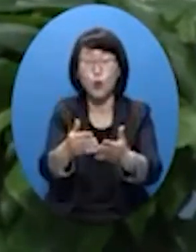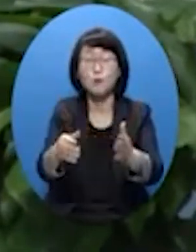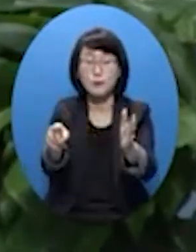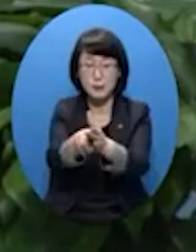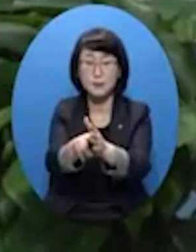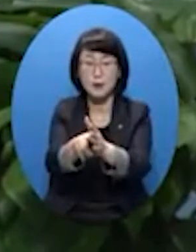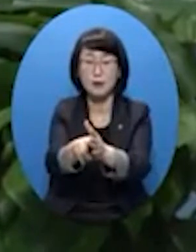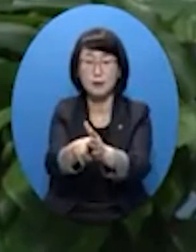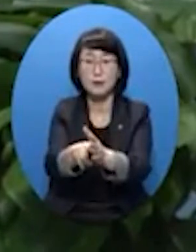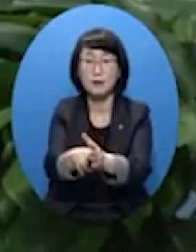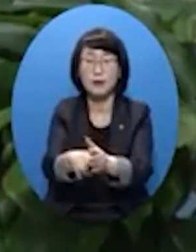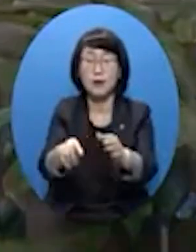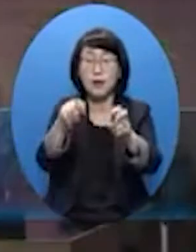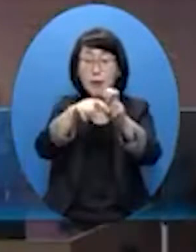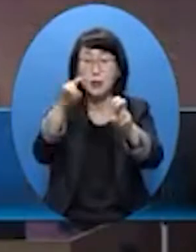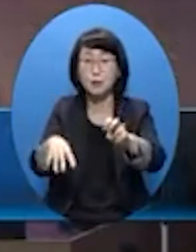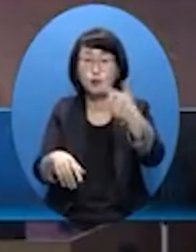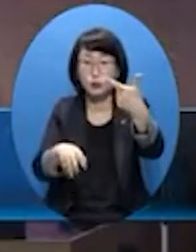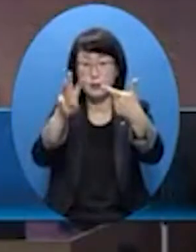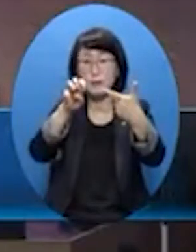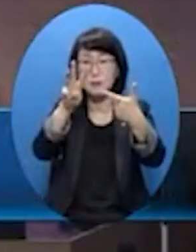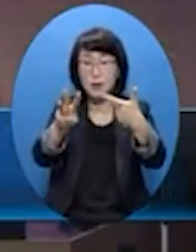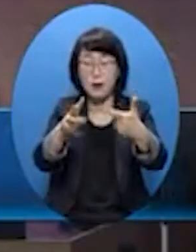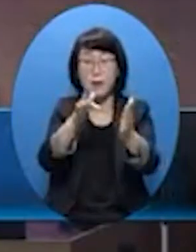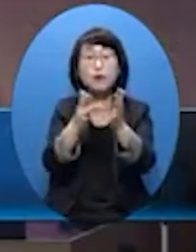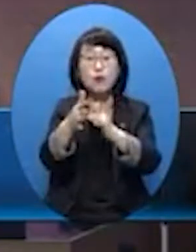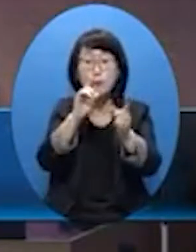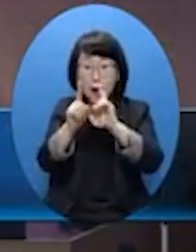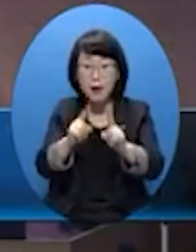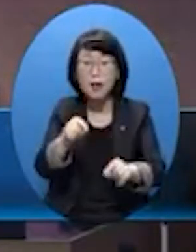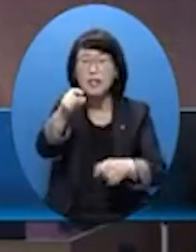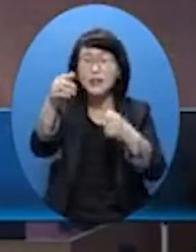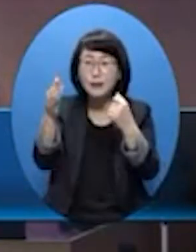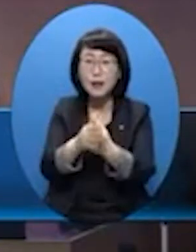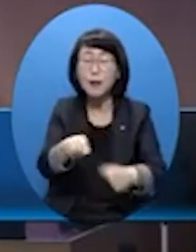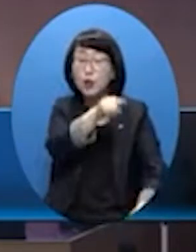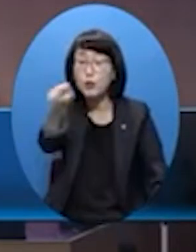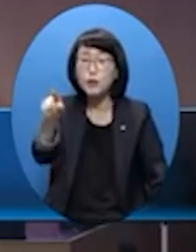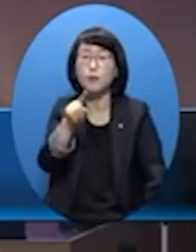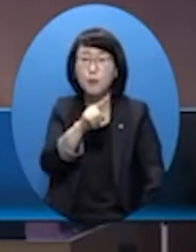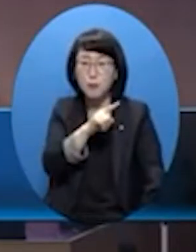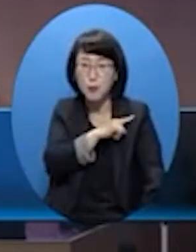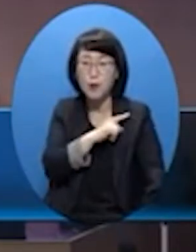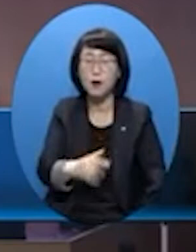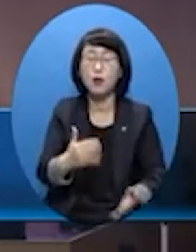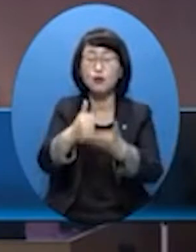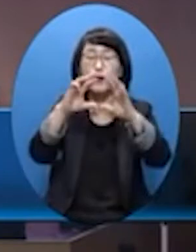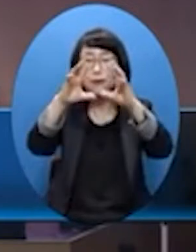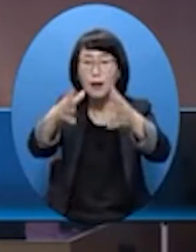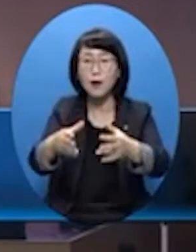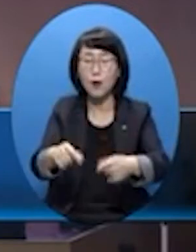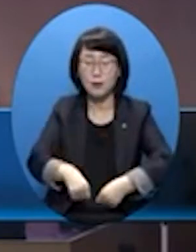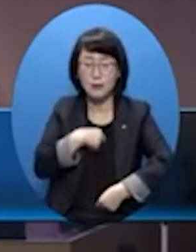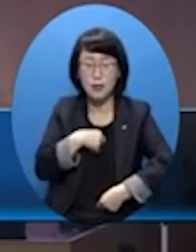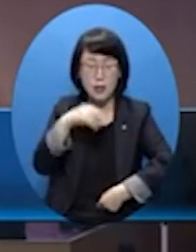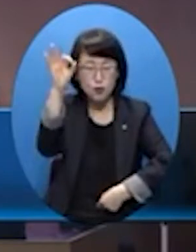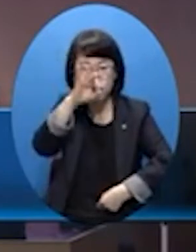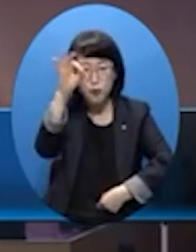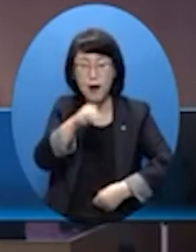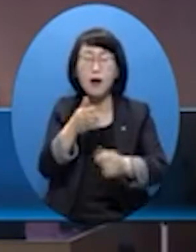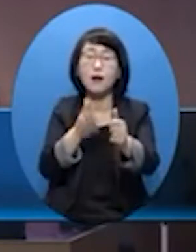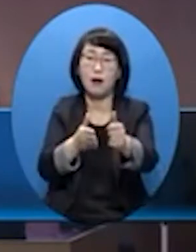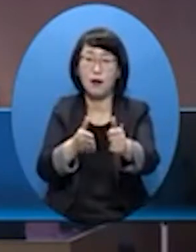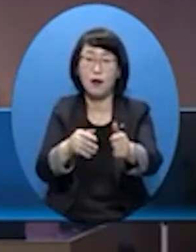것입니다 마태복음 6장 33절 예수께서 말씀하셨습니다 그런즉 너희는 먼저 그의 나라와 그의 의를 구하라